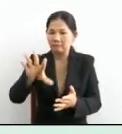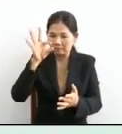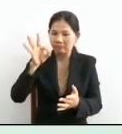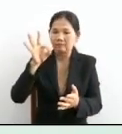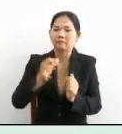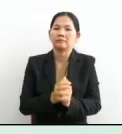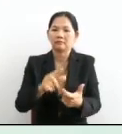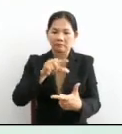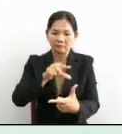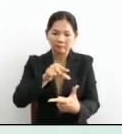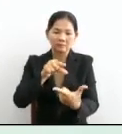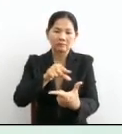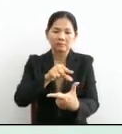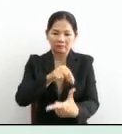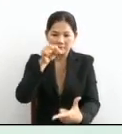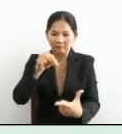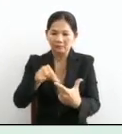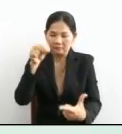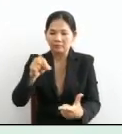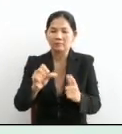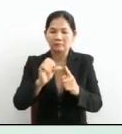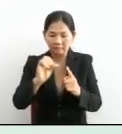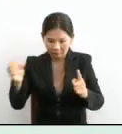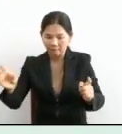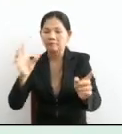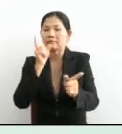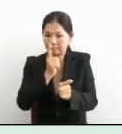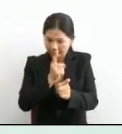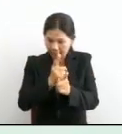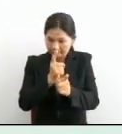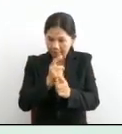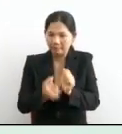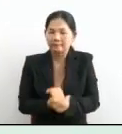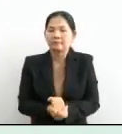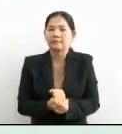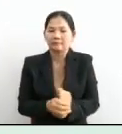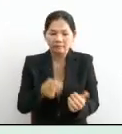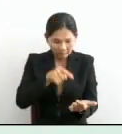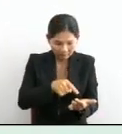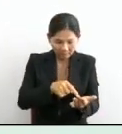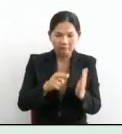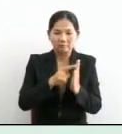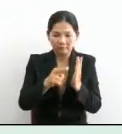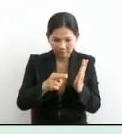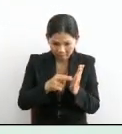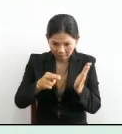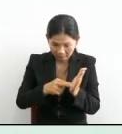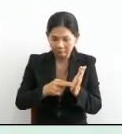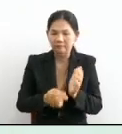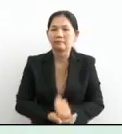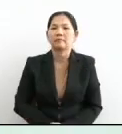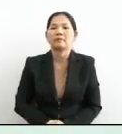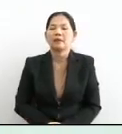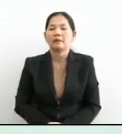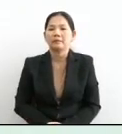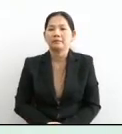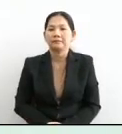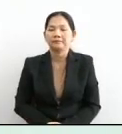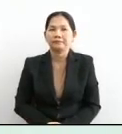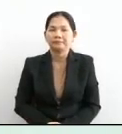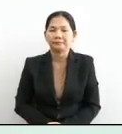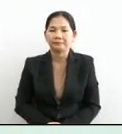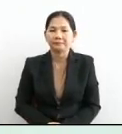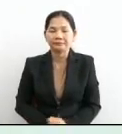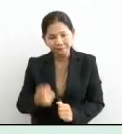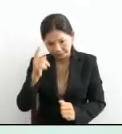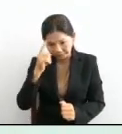con chà ta là ba tỷ phần mát ba chỉ là ba trăm trở hai nghìn được không ạp bọt là ba dường chà hai nè cứ